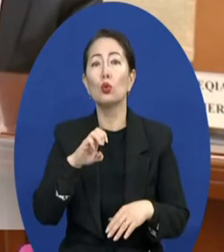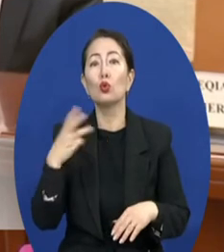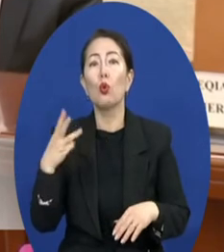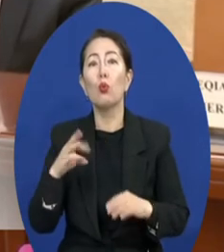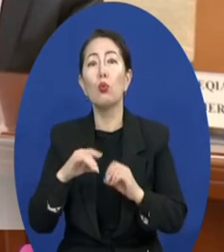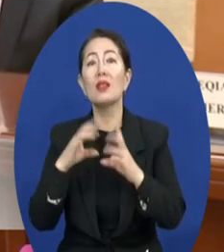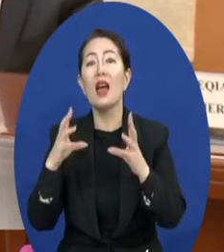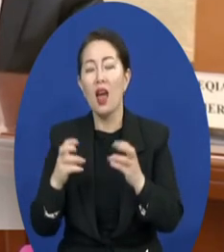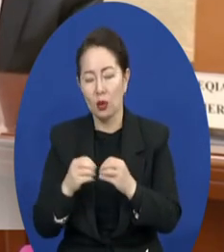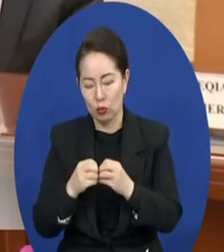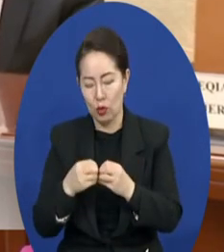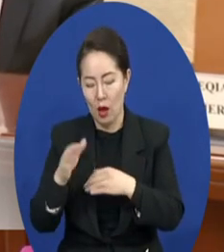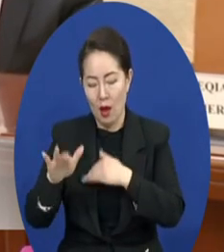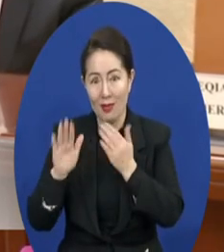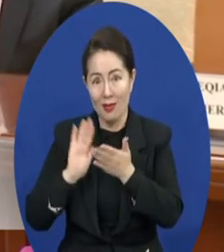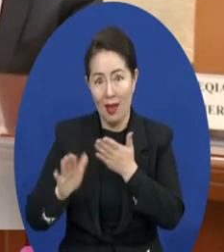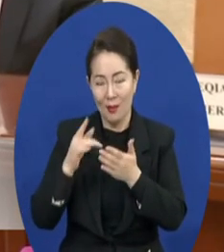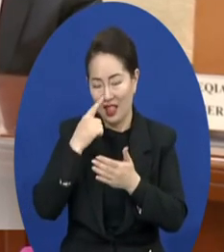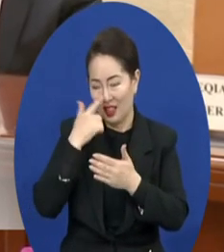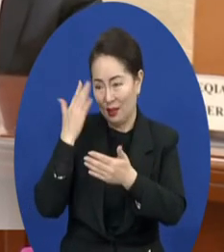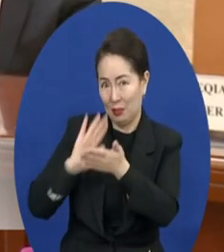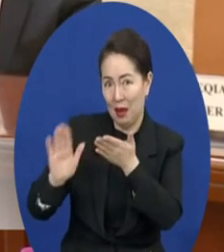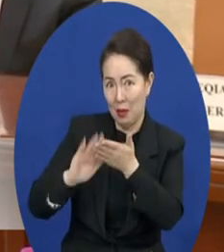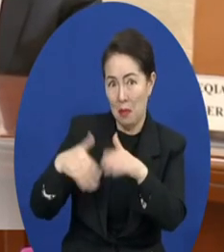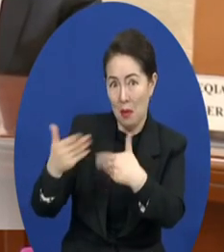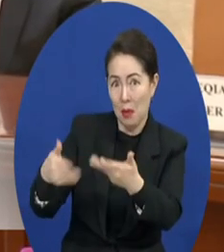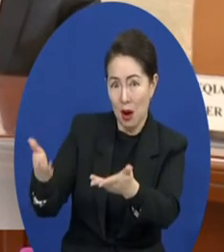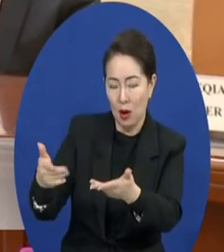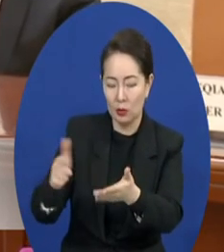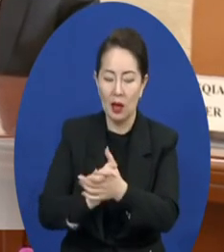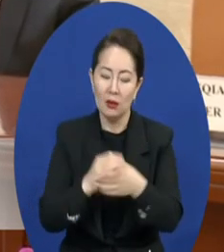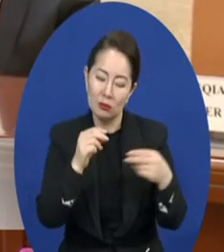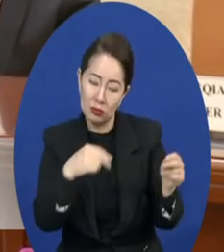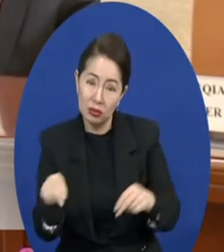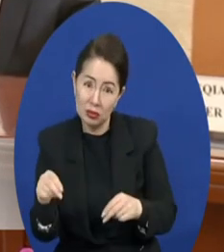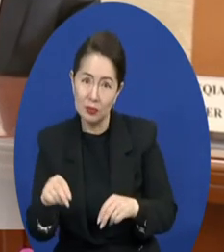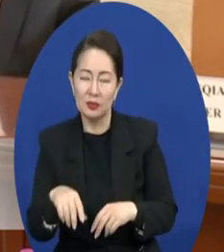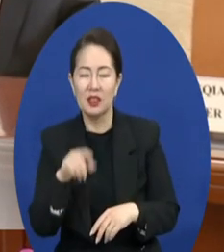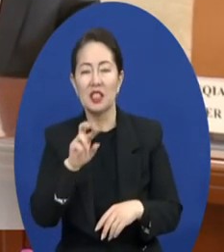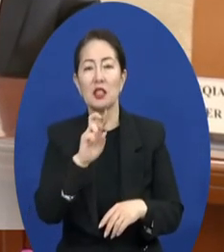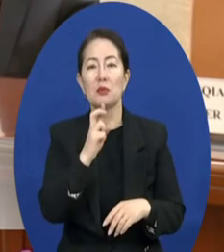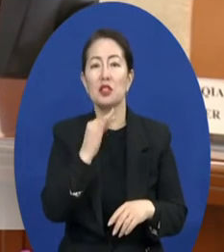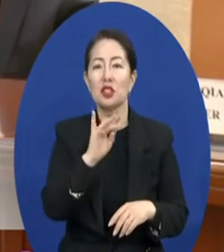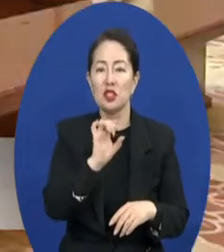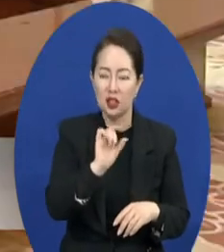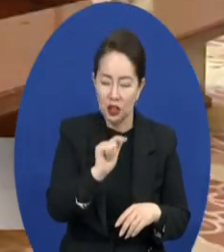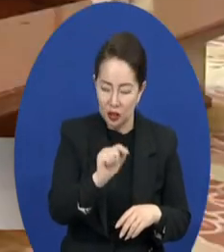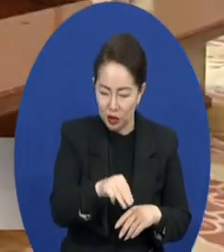экспортлохын мал эмнэлэг 20 зэр ариун цэврийн протоколд гарын үсэг зурж, шивээ хүрэн сэхээ бичигт цүн